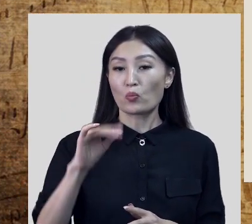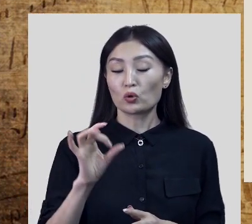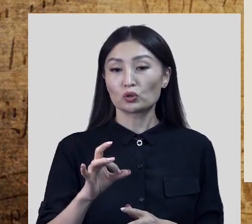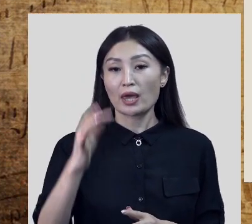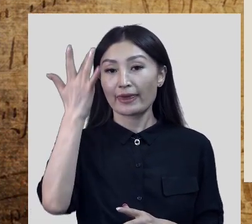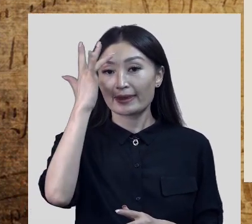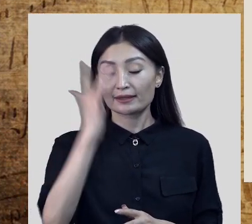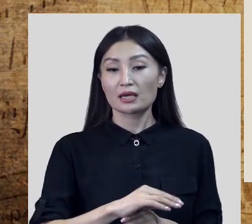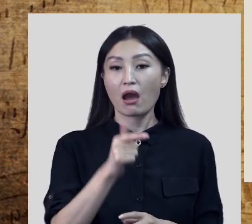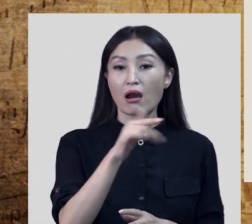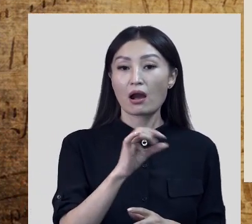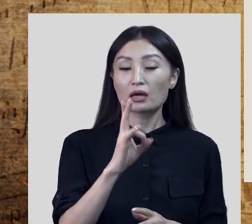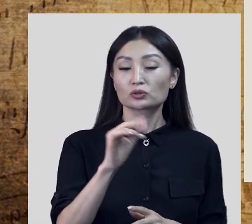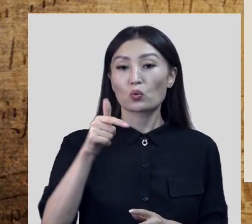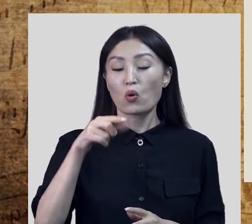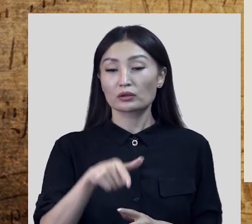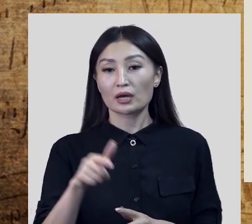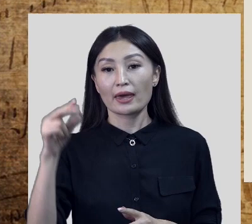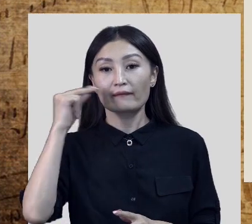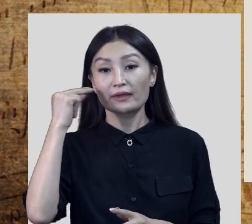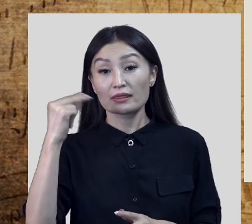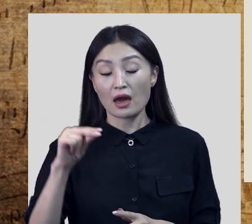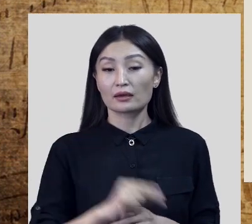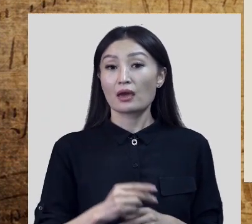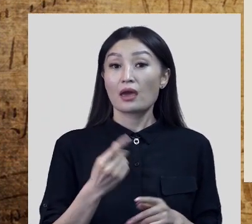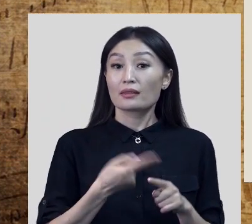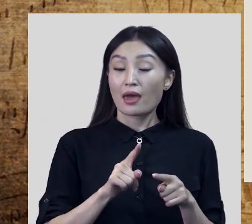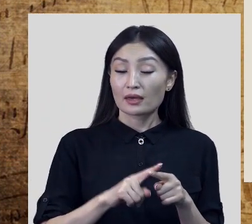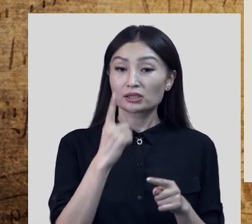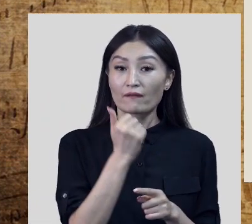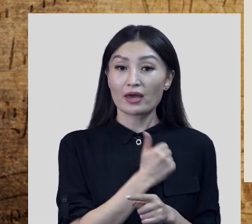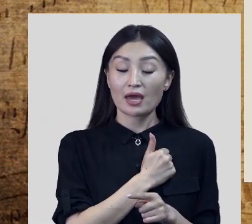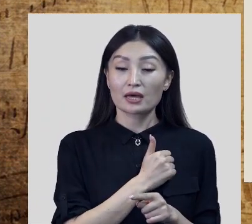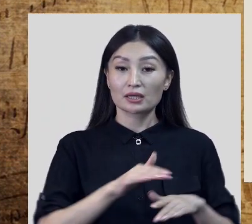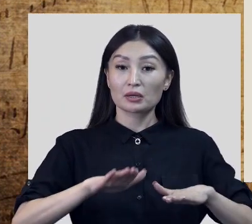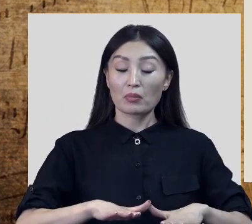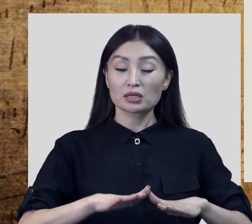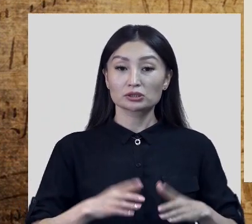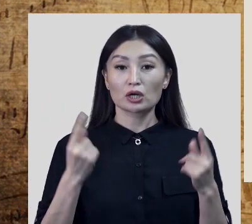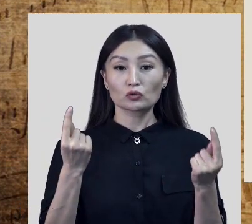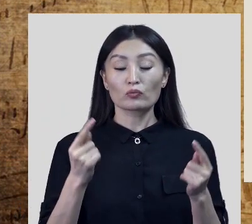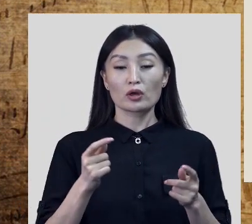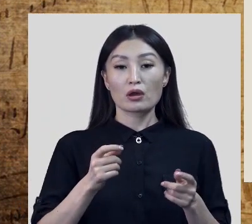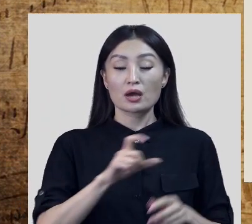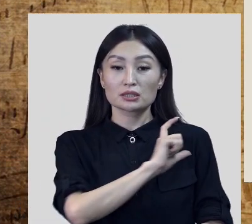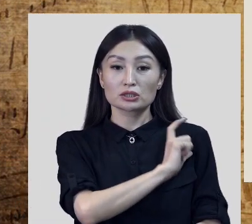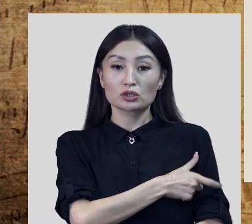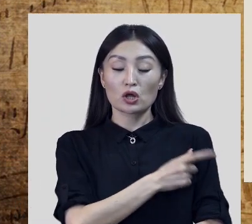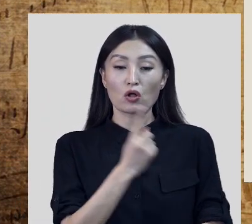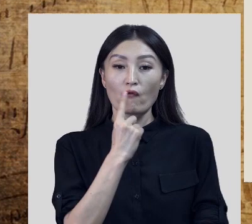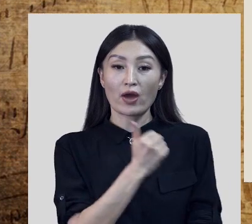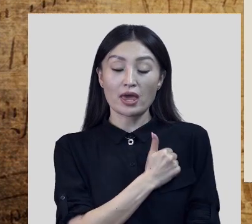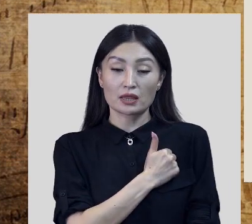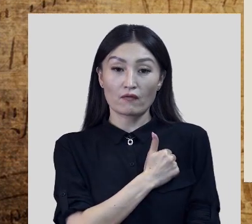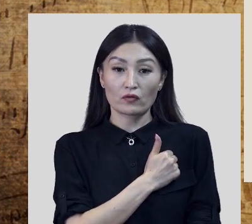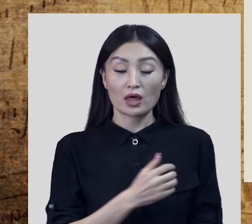индии гонконг поступи китаю опираясь на эти военные базы и на огромное превосходство своего военного флота